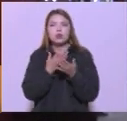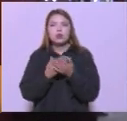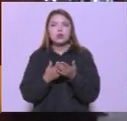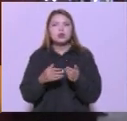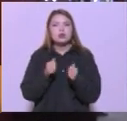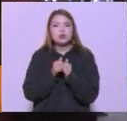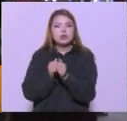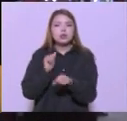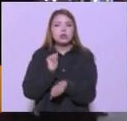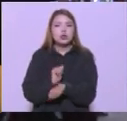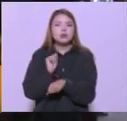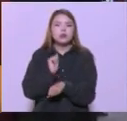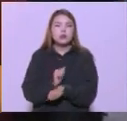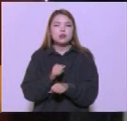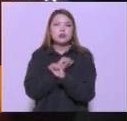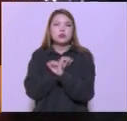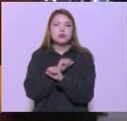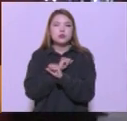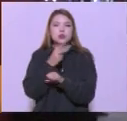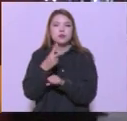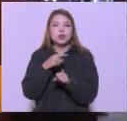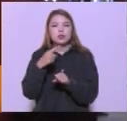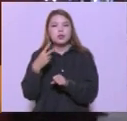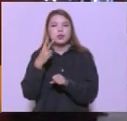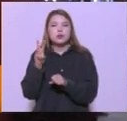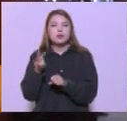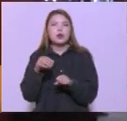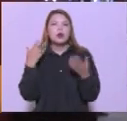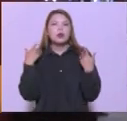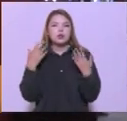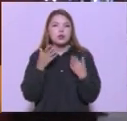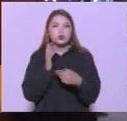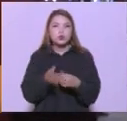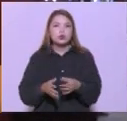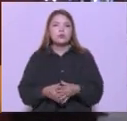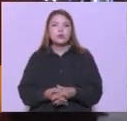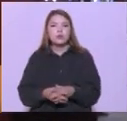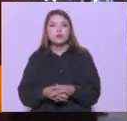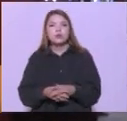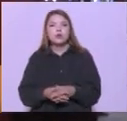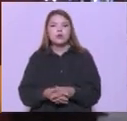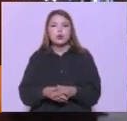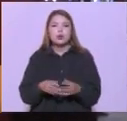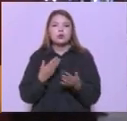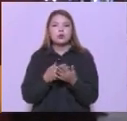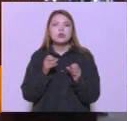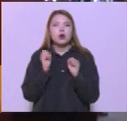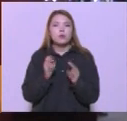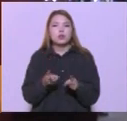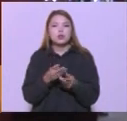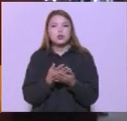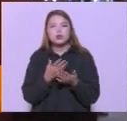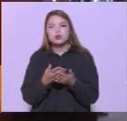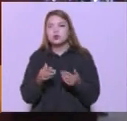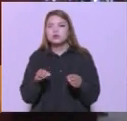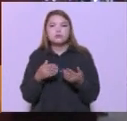нас будет больше остановок. Каждые 2-3 километра будем останавливаться, отдыхать. А так, это насчет опасности я не могу ничего